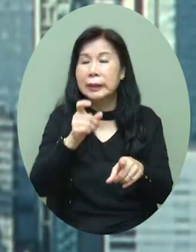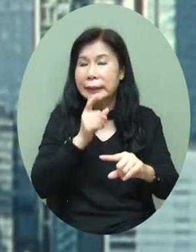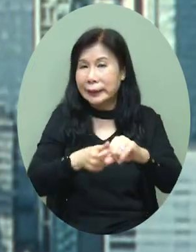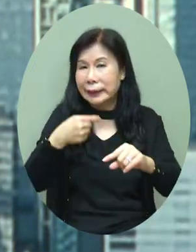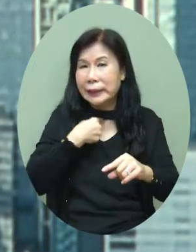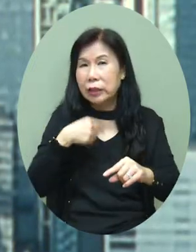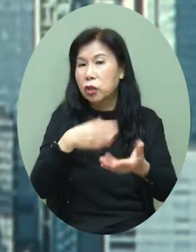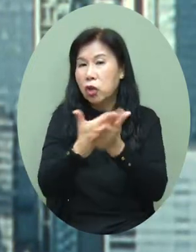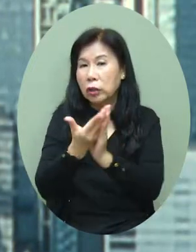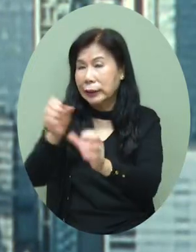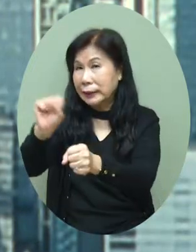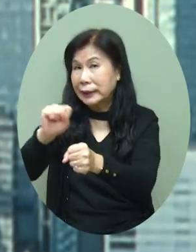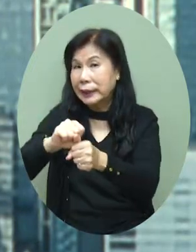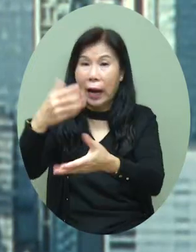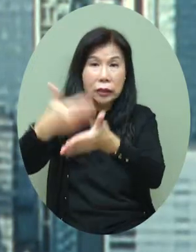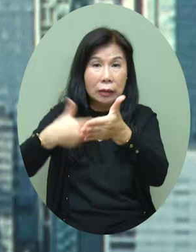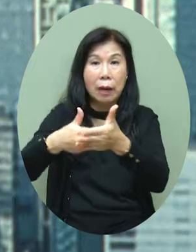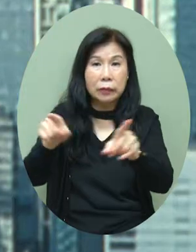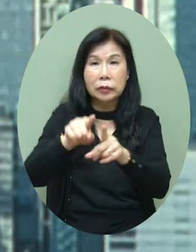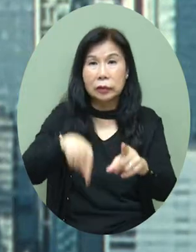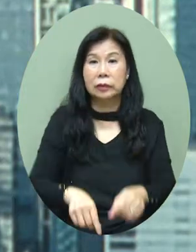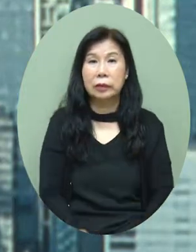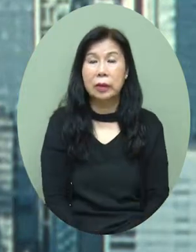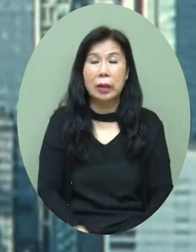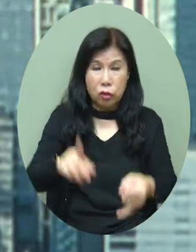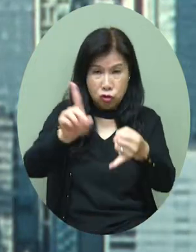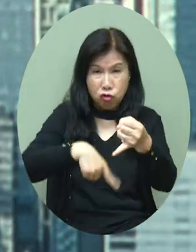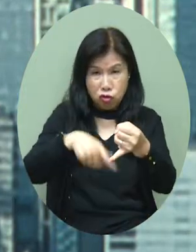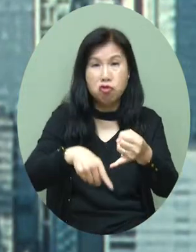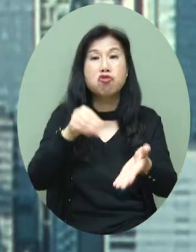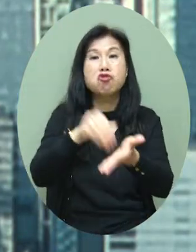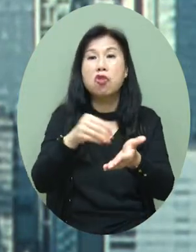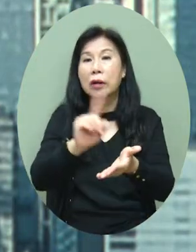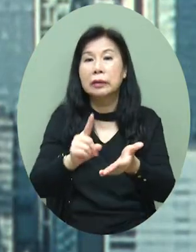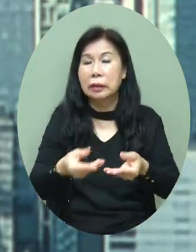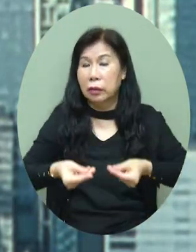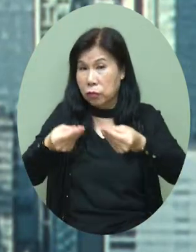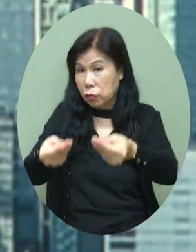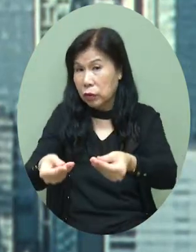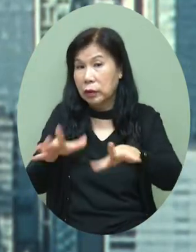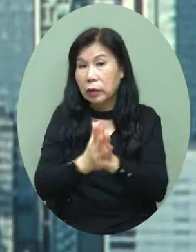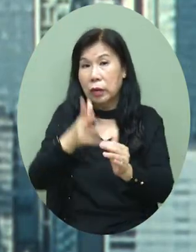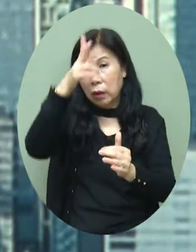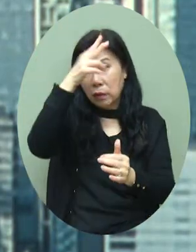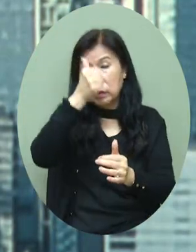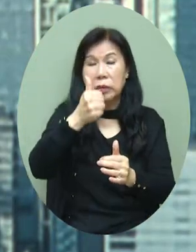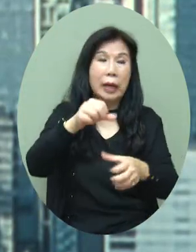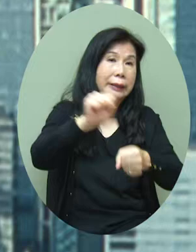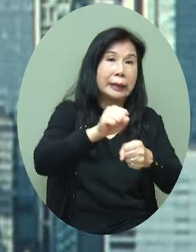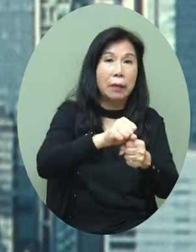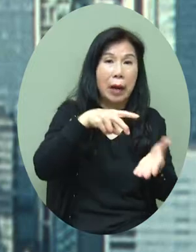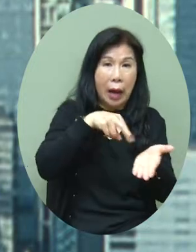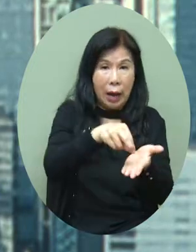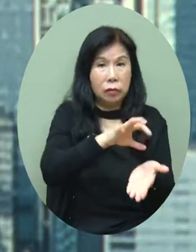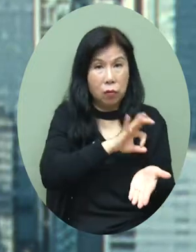要做任何調整嘅話呢，我哋亦都會呢嗰個結果呢係會交翻俾行政長官會同行政會議去決定